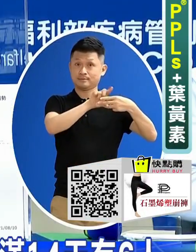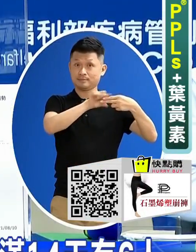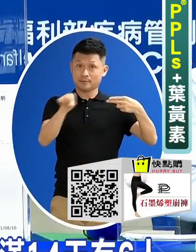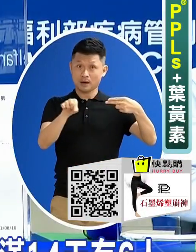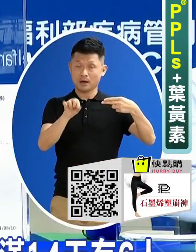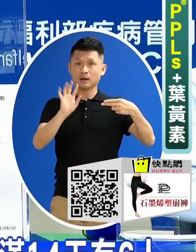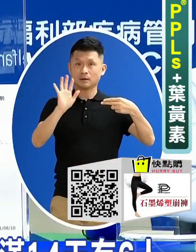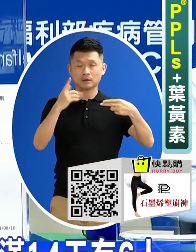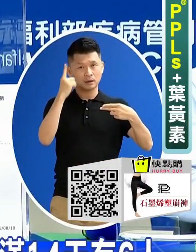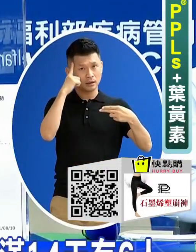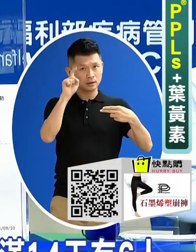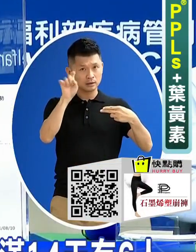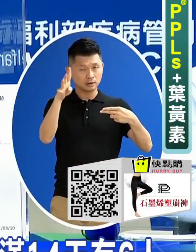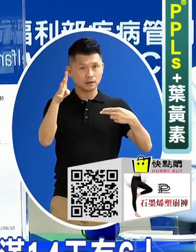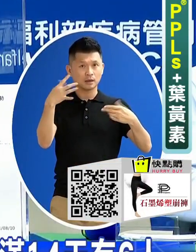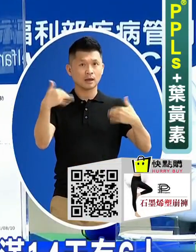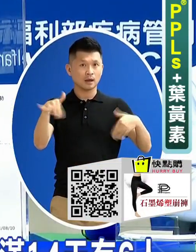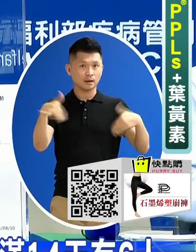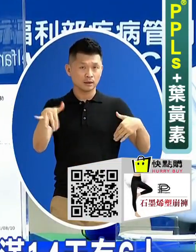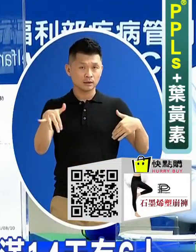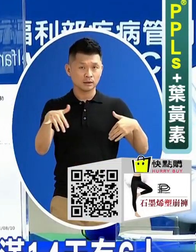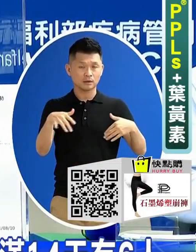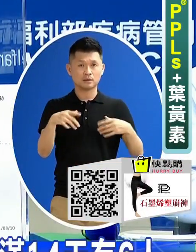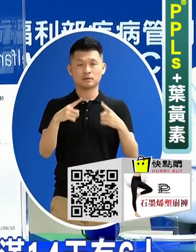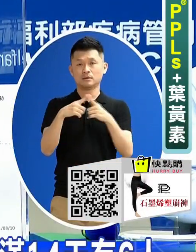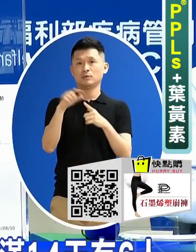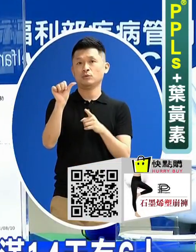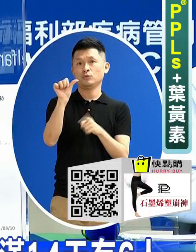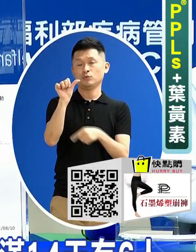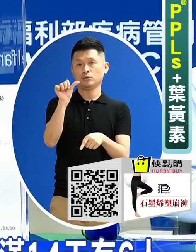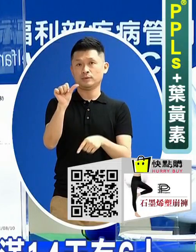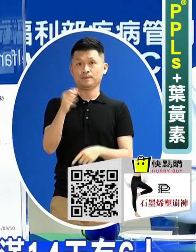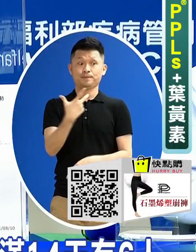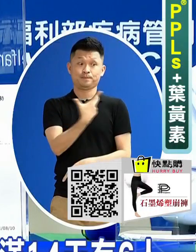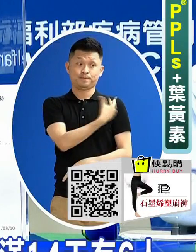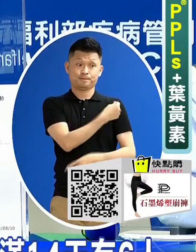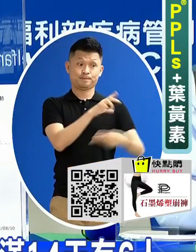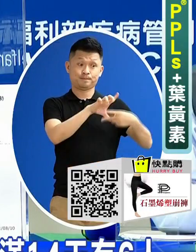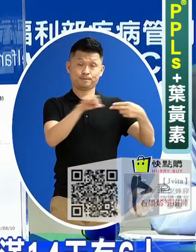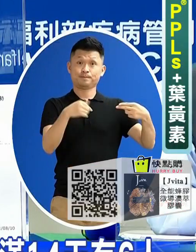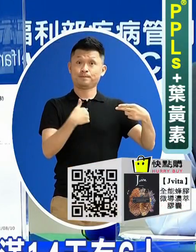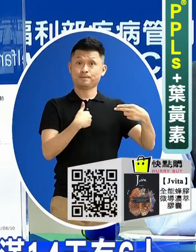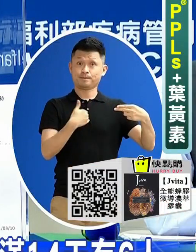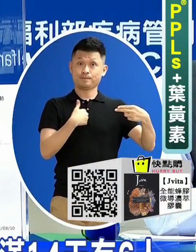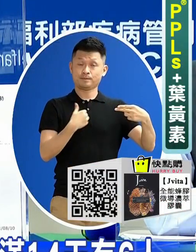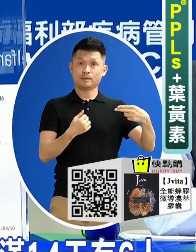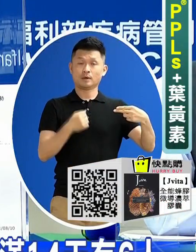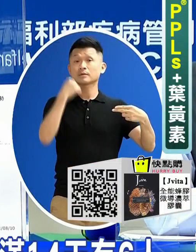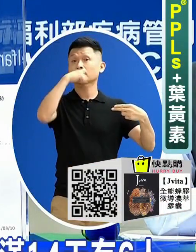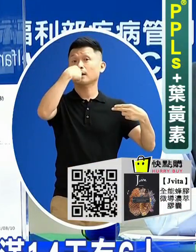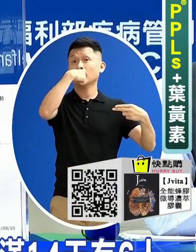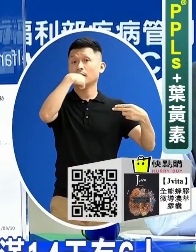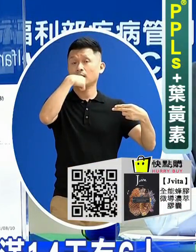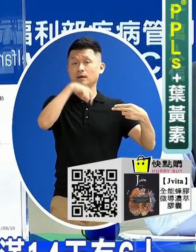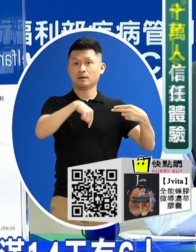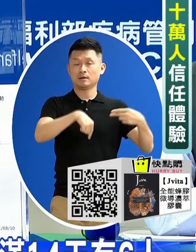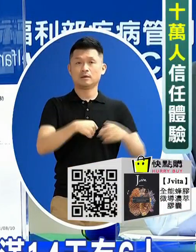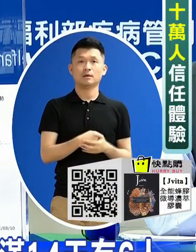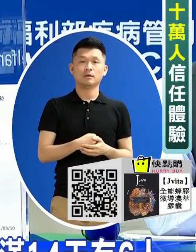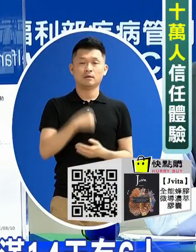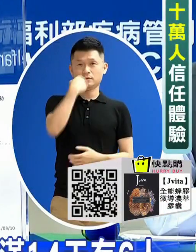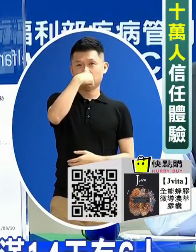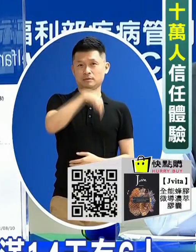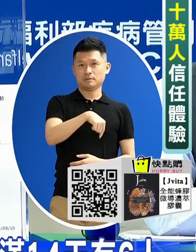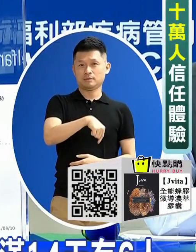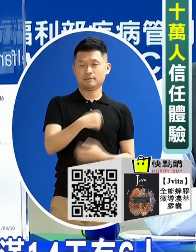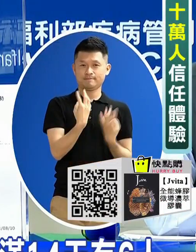满14天的，好像有5例嘛。那打完两剂，哈，这台湾的了哈，在我们国内